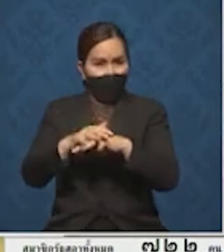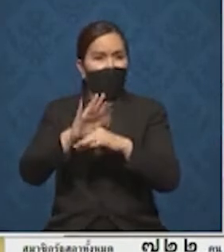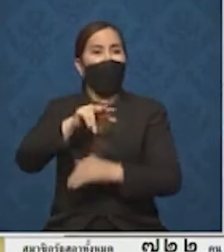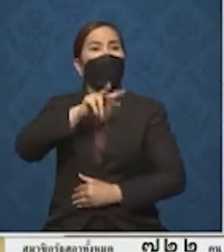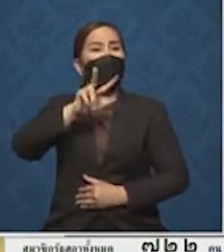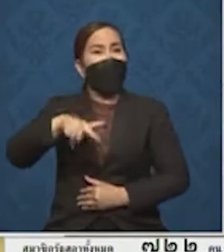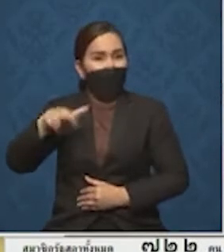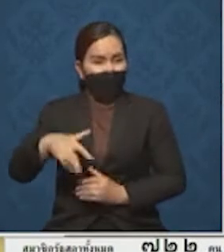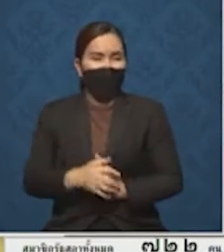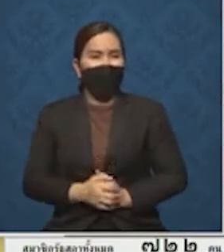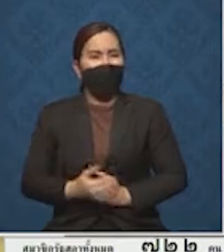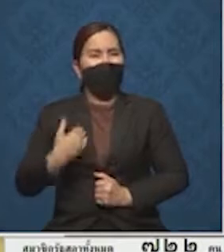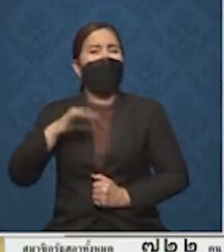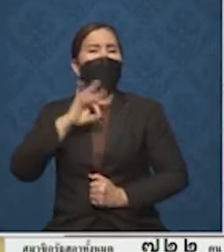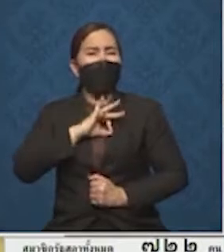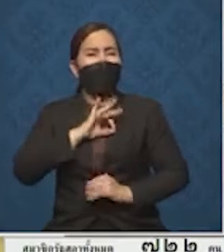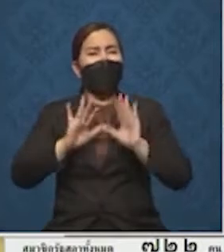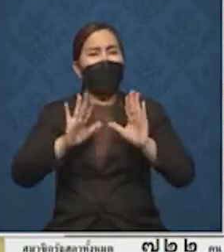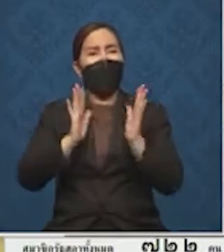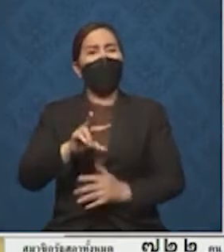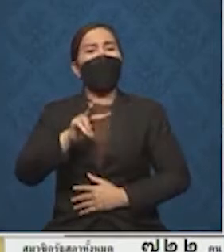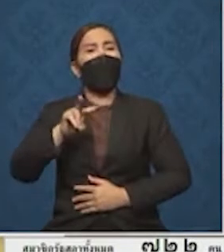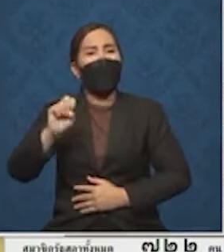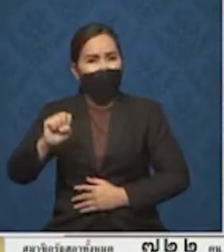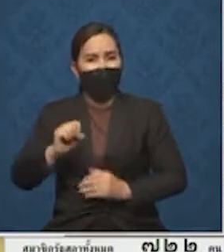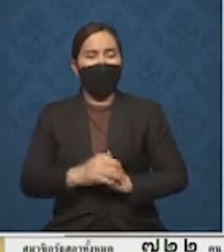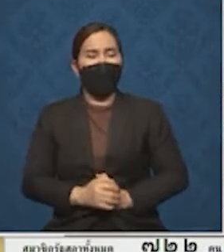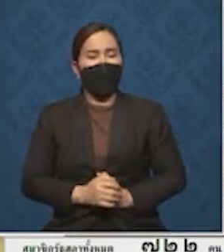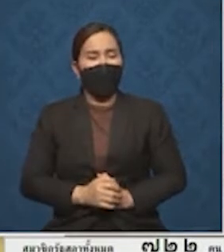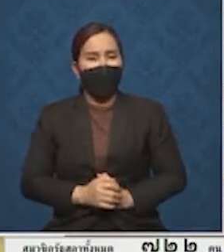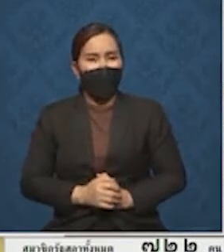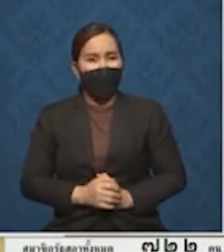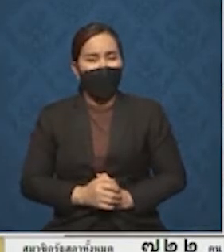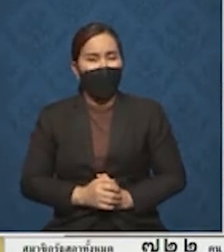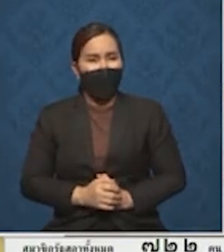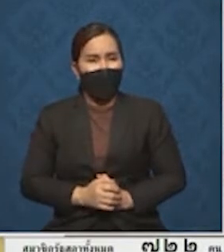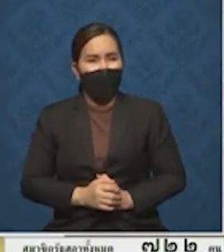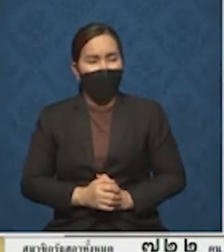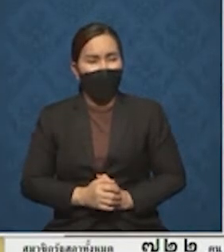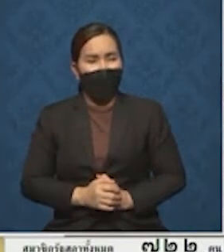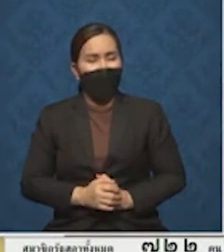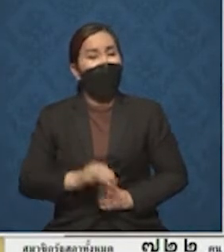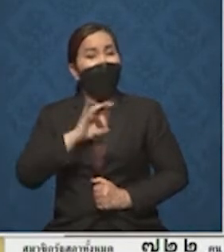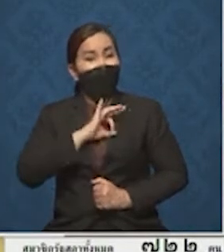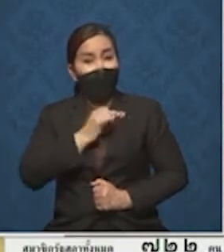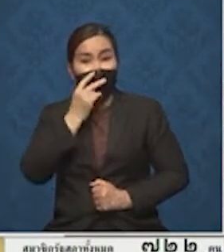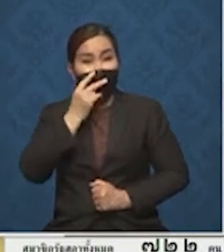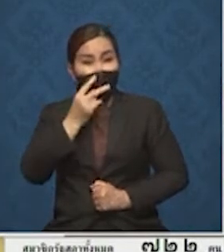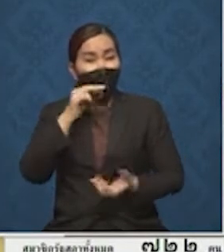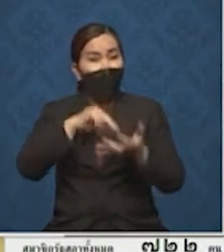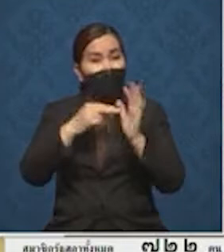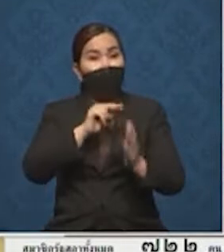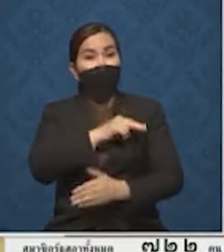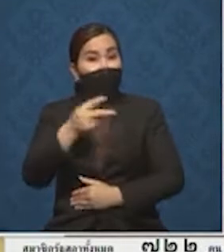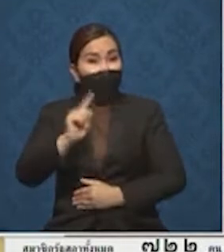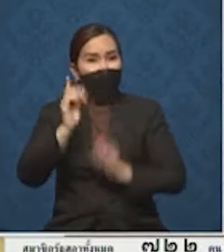อาจจะมีสมาชิสกสองแสนท่านไปตีความนิยามสมาชกอยางไรผมยไปตีคาม